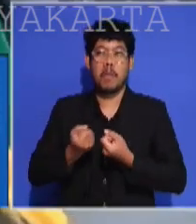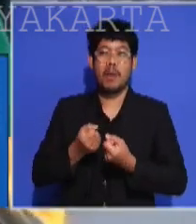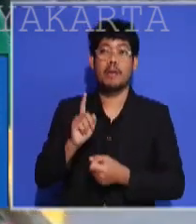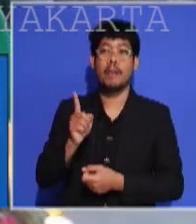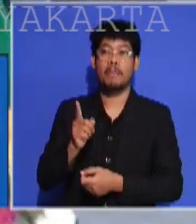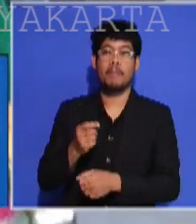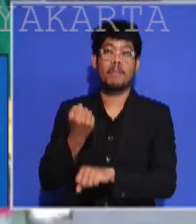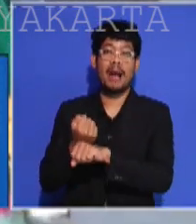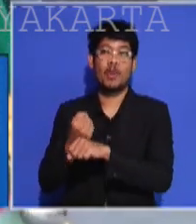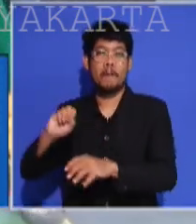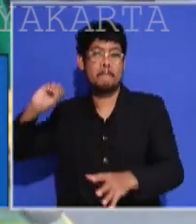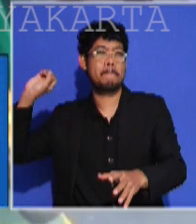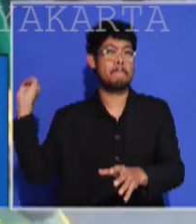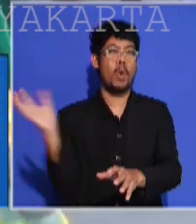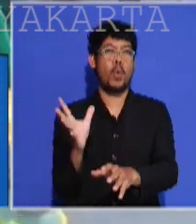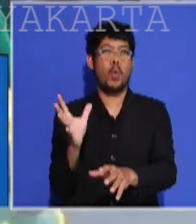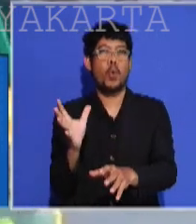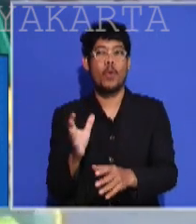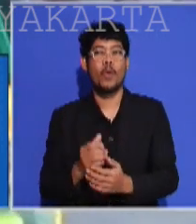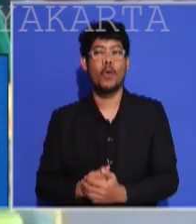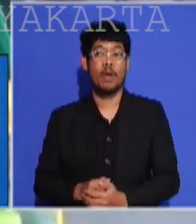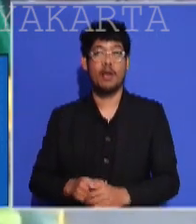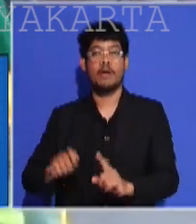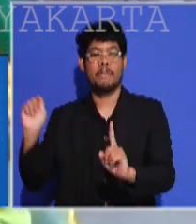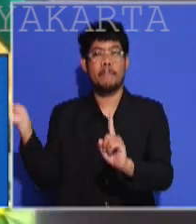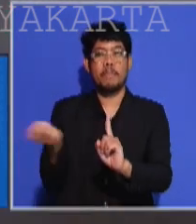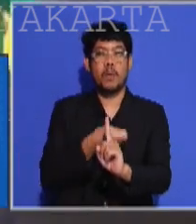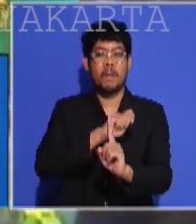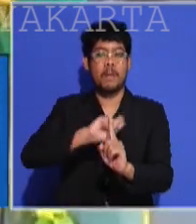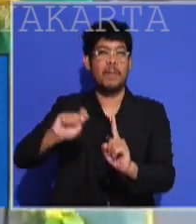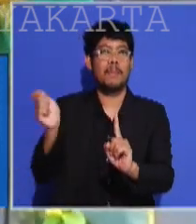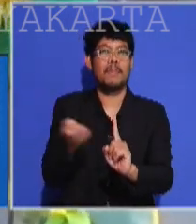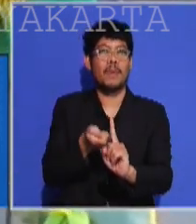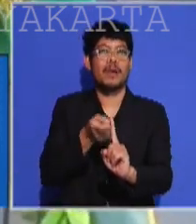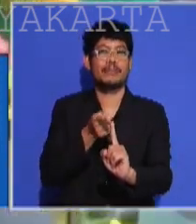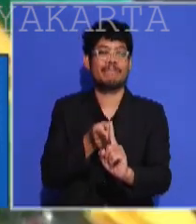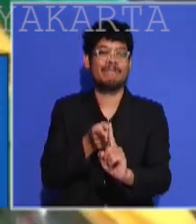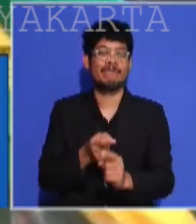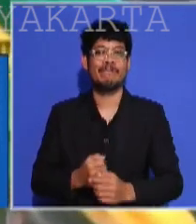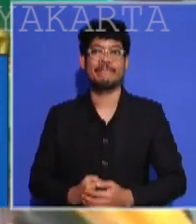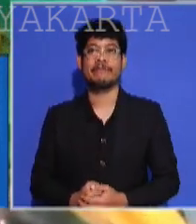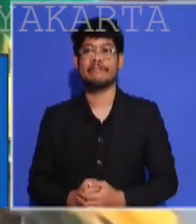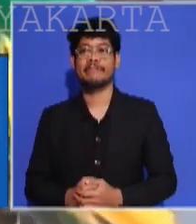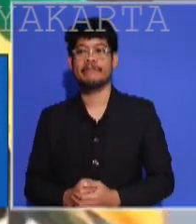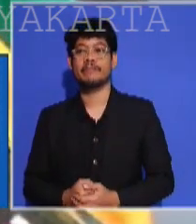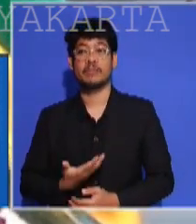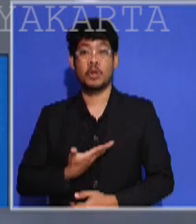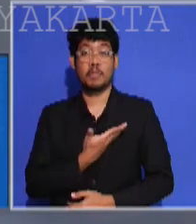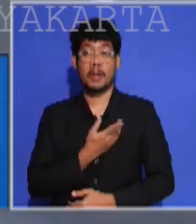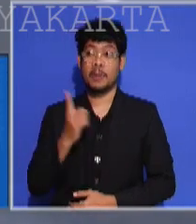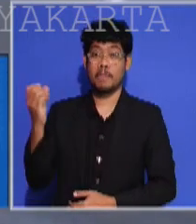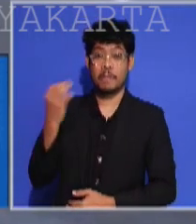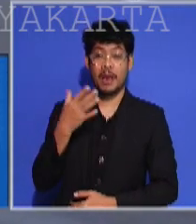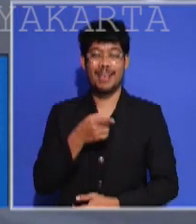luka di bagian punggung akibat bacokan senjata tajam korban Ar Prakoso menuturkan kejadian tersebut berawal ketika